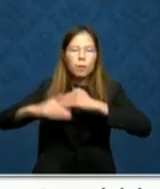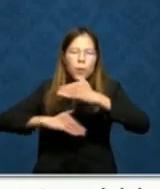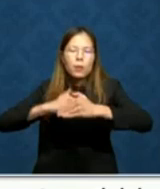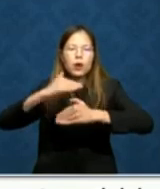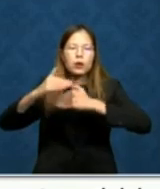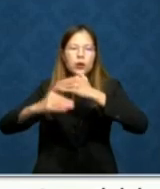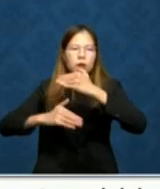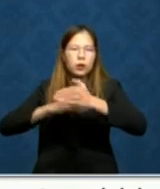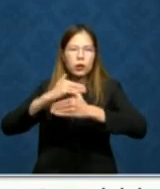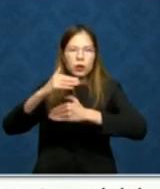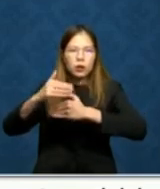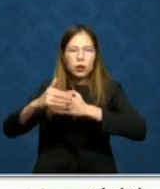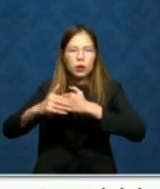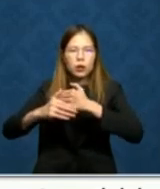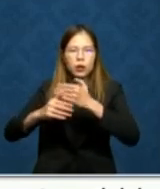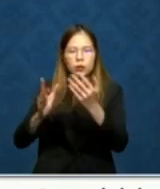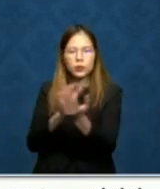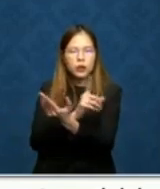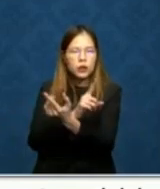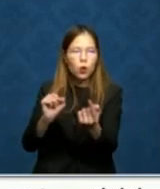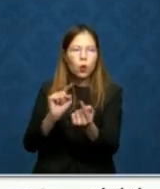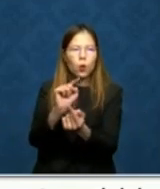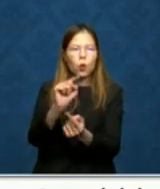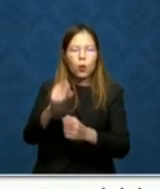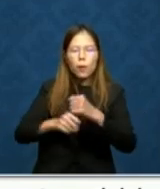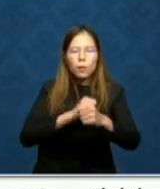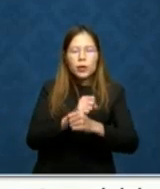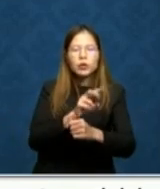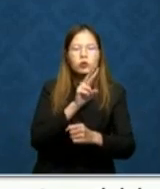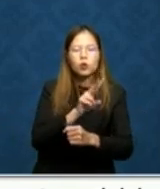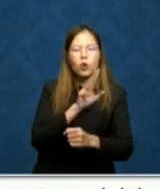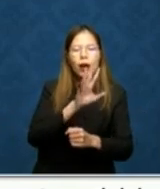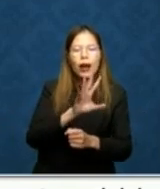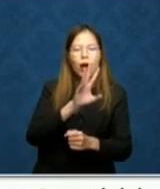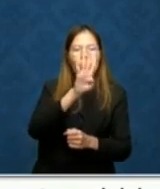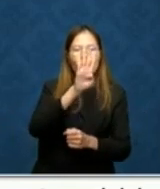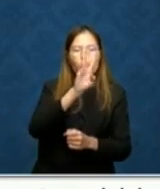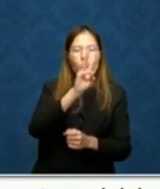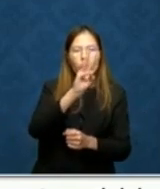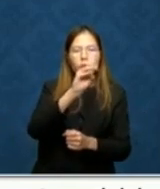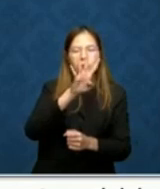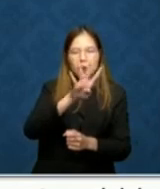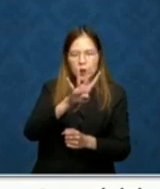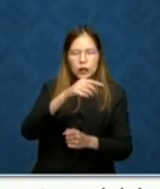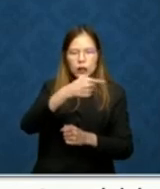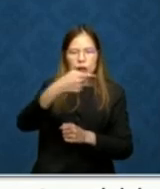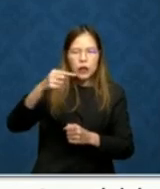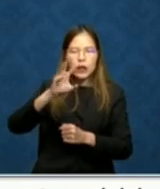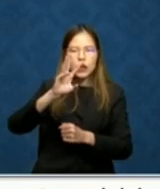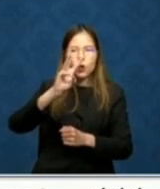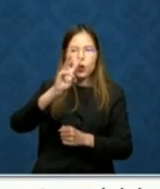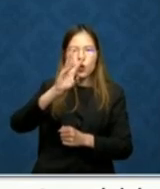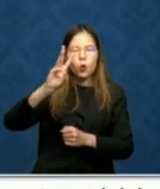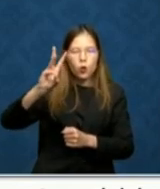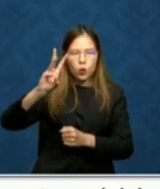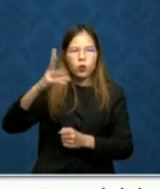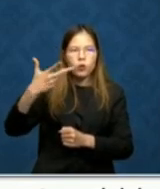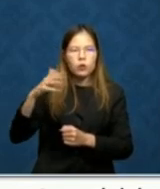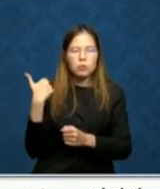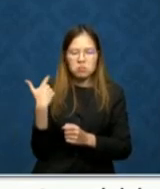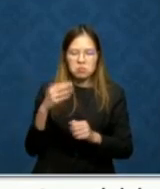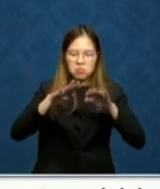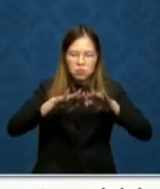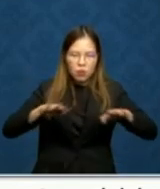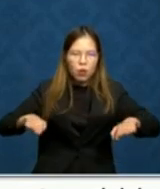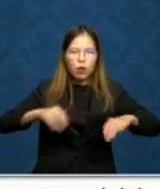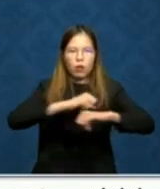และความมั่นคงของมนุษย์ค่ะระหว่างปี2564ถึงปี2566นะคะมีเด็ก